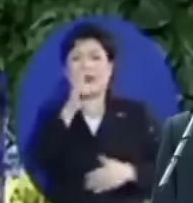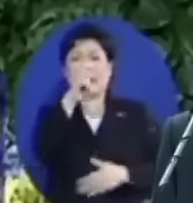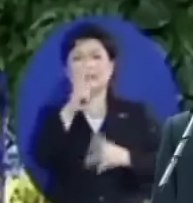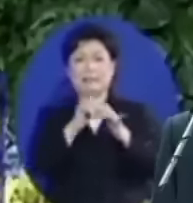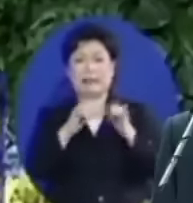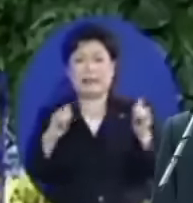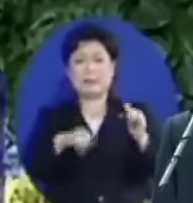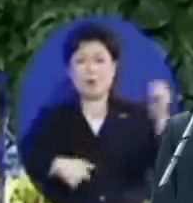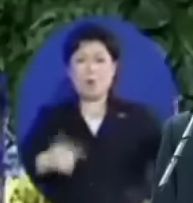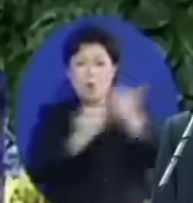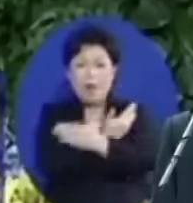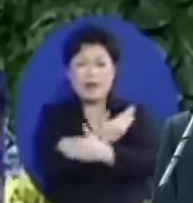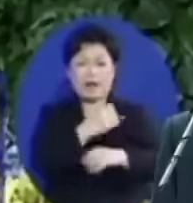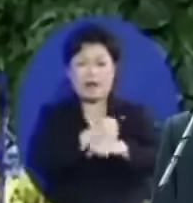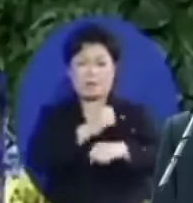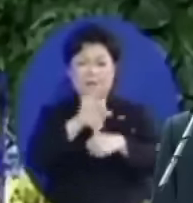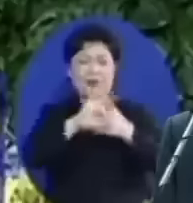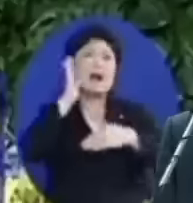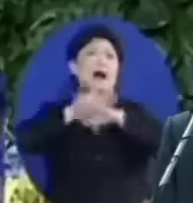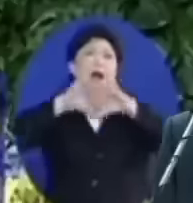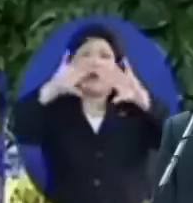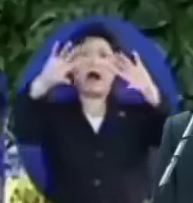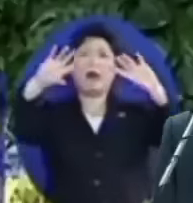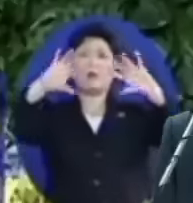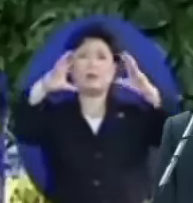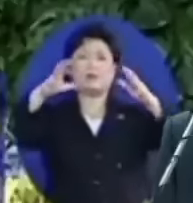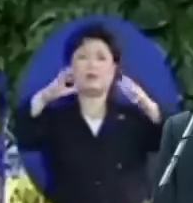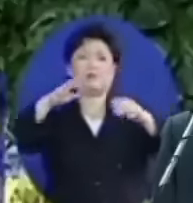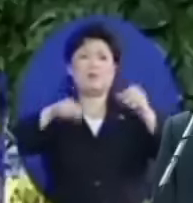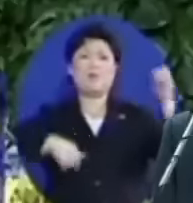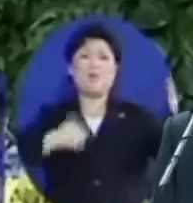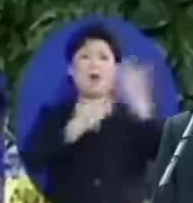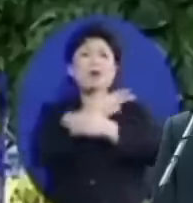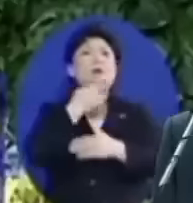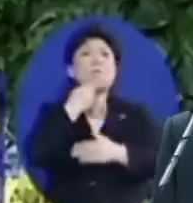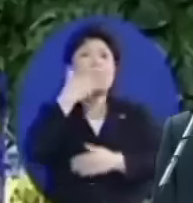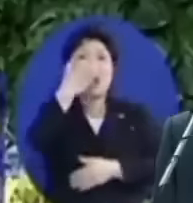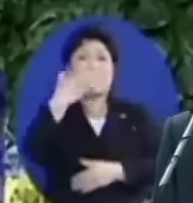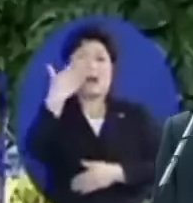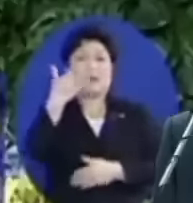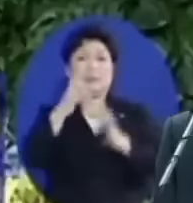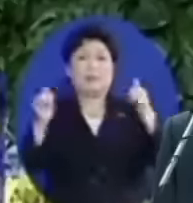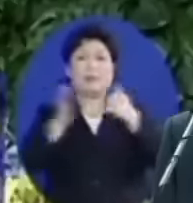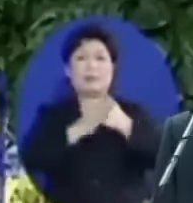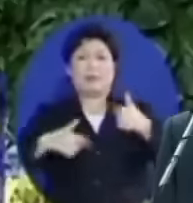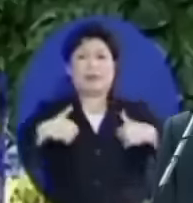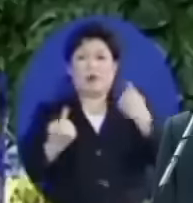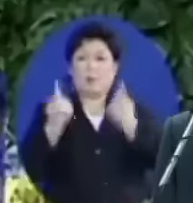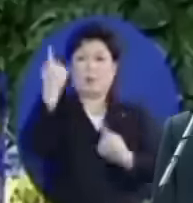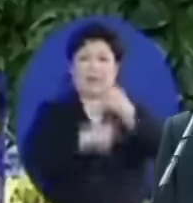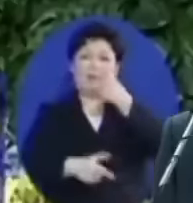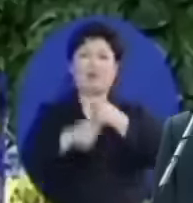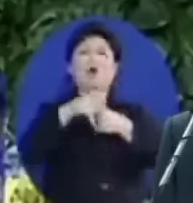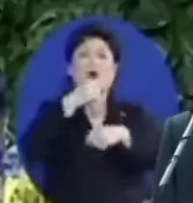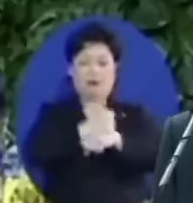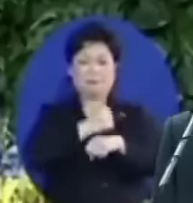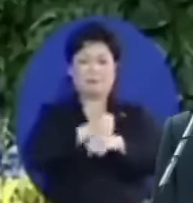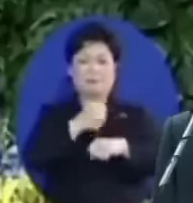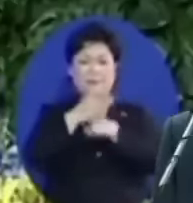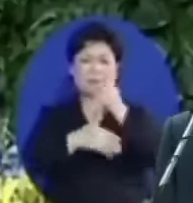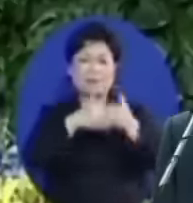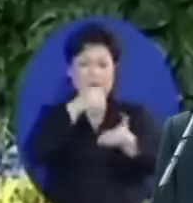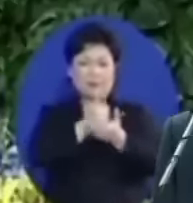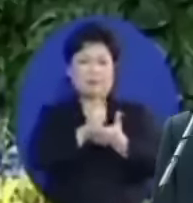사람이 회개하면 하늘에서는 회개할 것이 없는 99으로 말미암아 기뻐하는 것보다 더하리라.